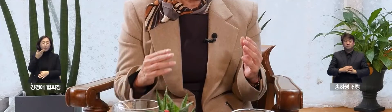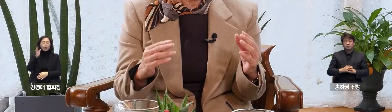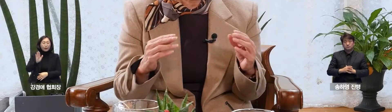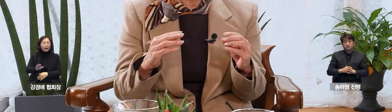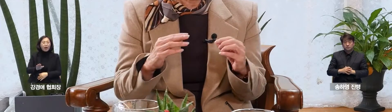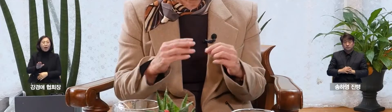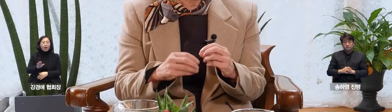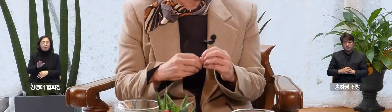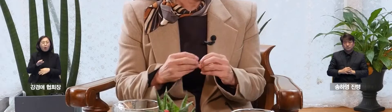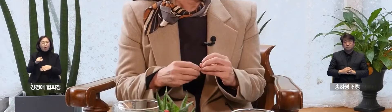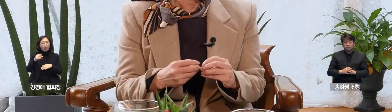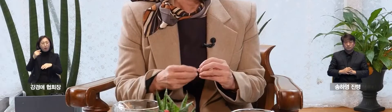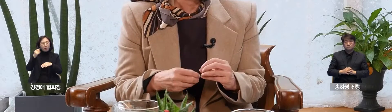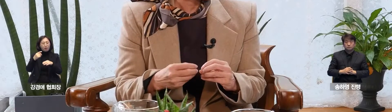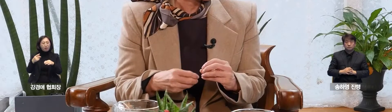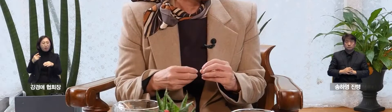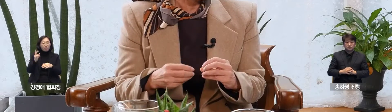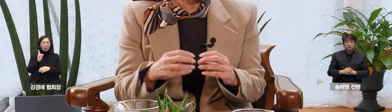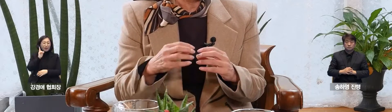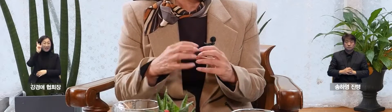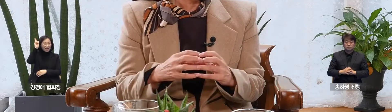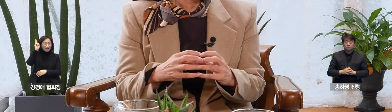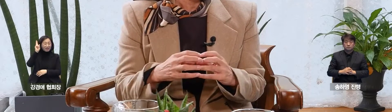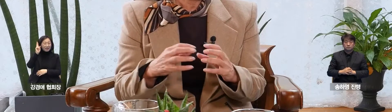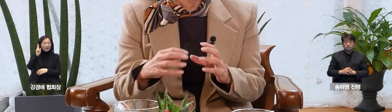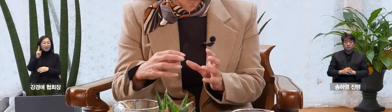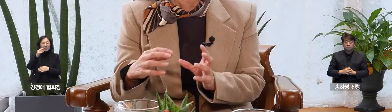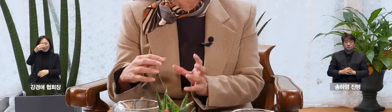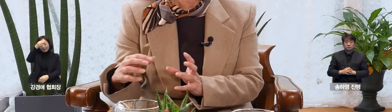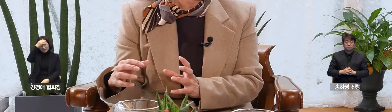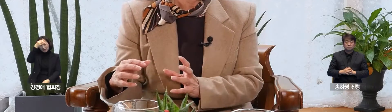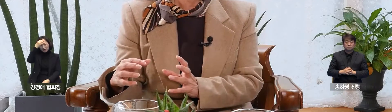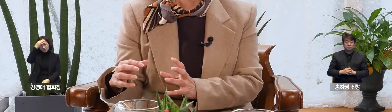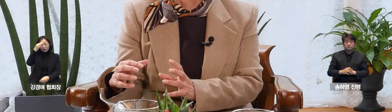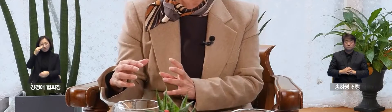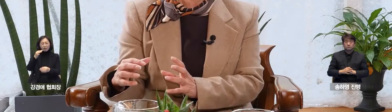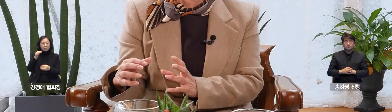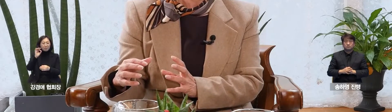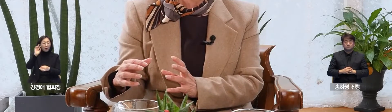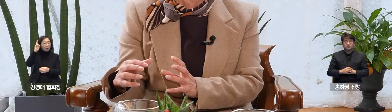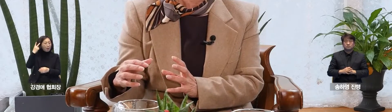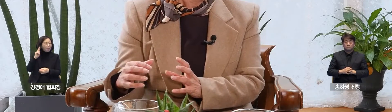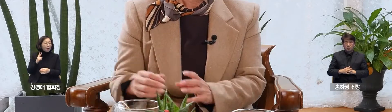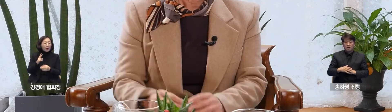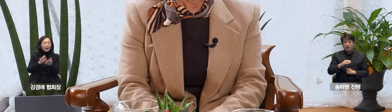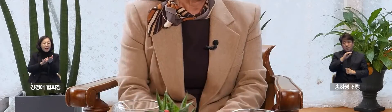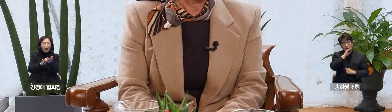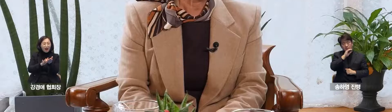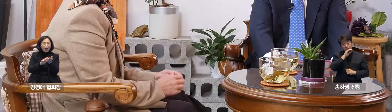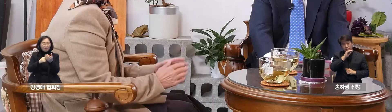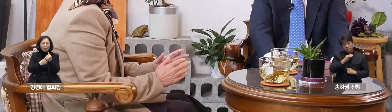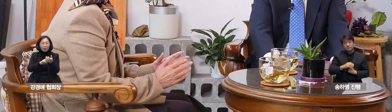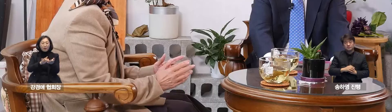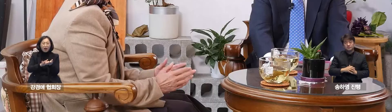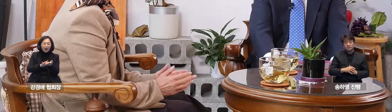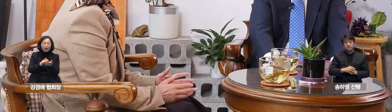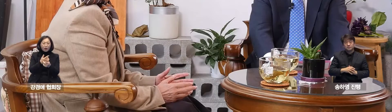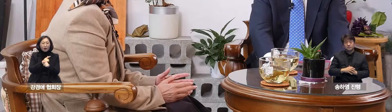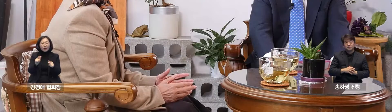기술, 그 다음에 포머라고 하는 그런 약 이런 개발들로 충분히 가능하거든요. 그렇죠. 그래서